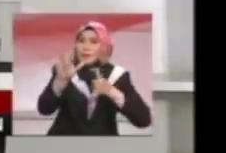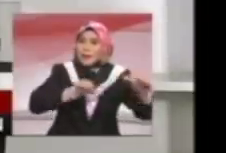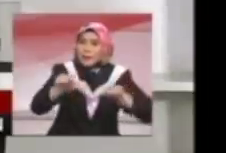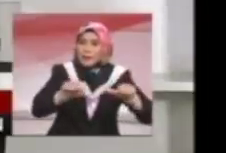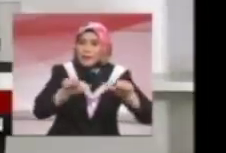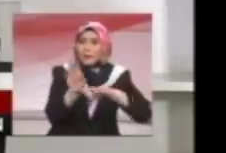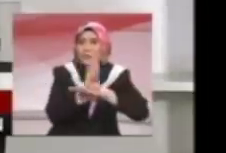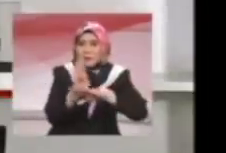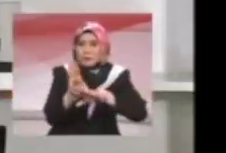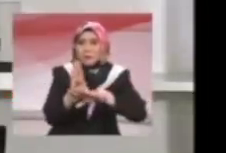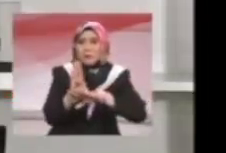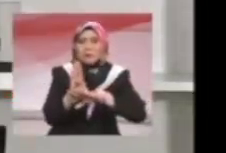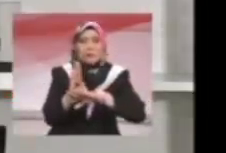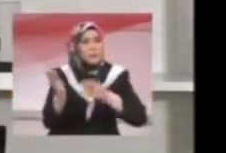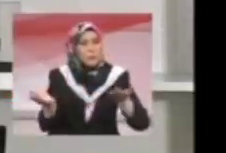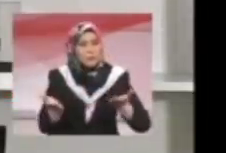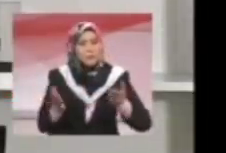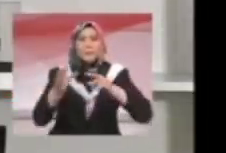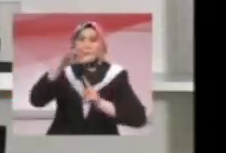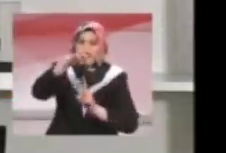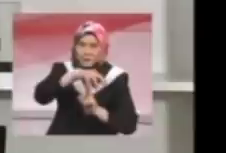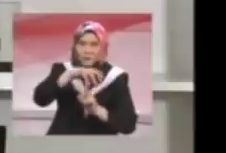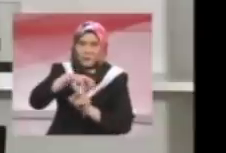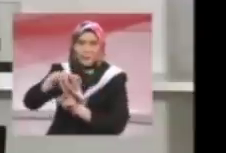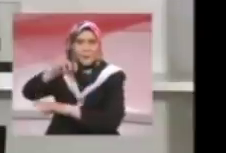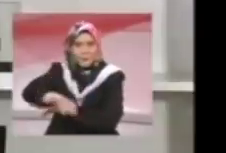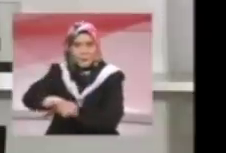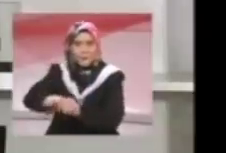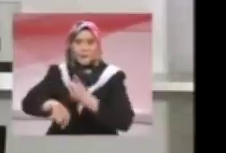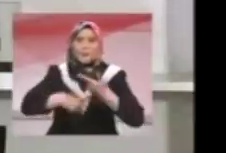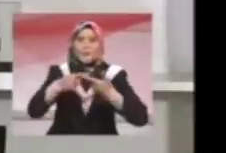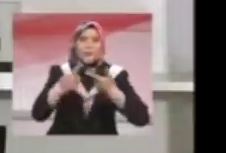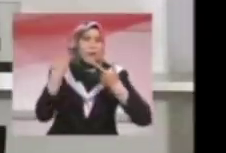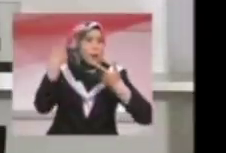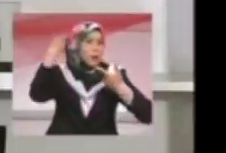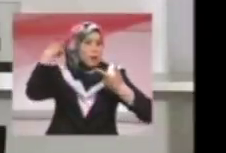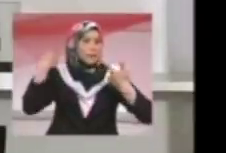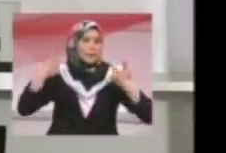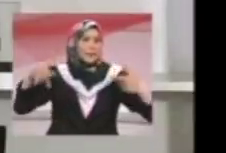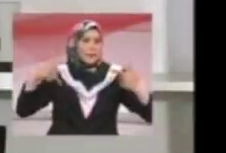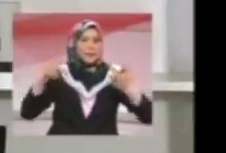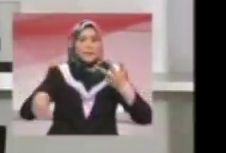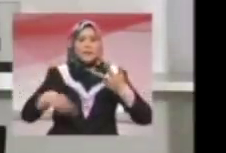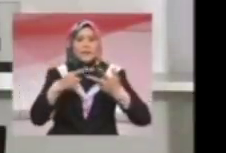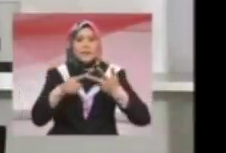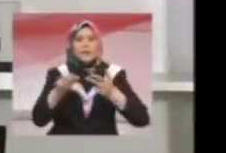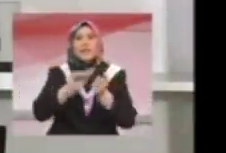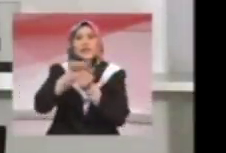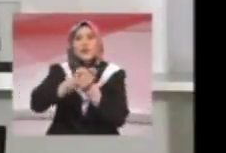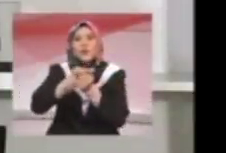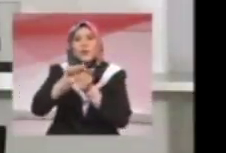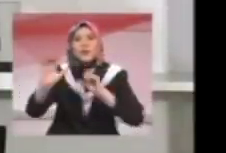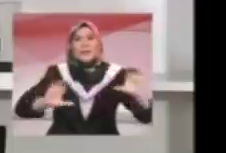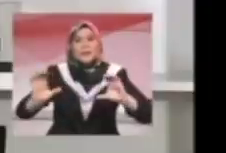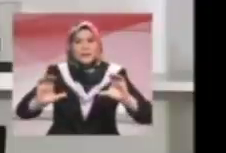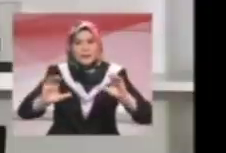penjagaan yaitu pasar malam di kedai gunting rambut dan juga pusat cuci gajah